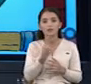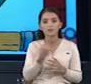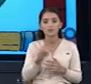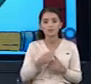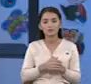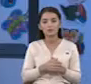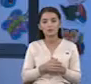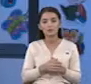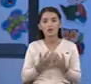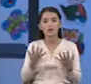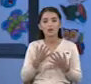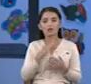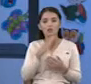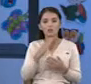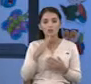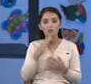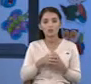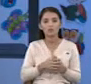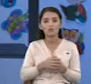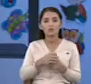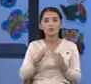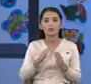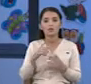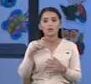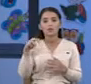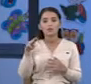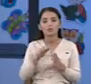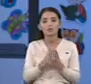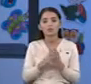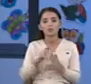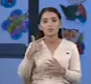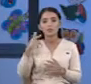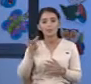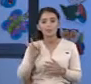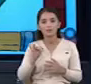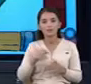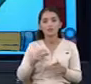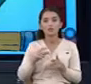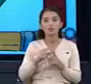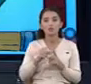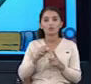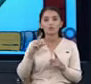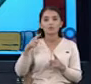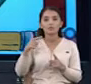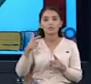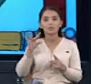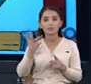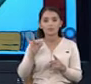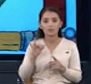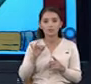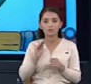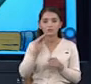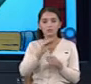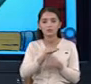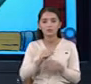одна. А когда их много, это книги. Слово «книга» изменили